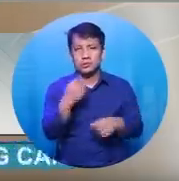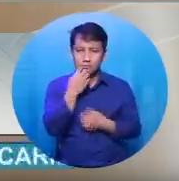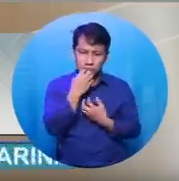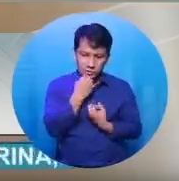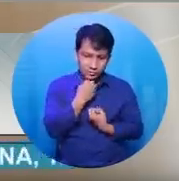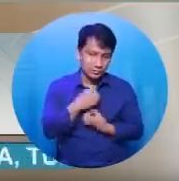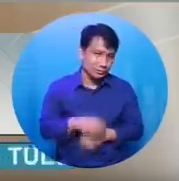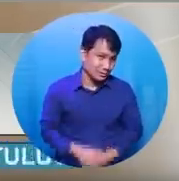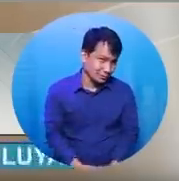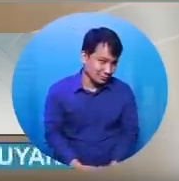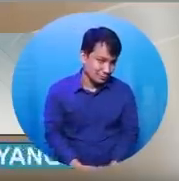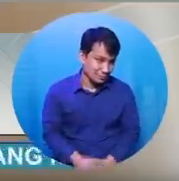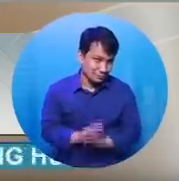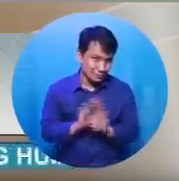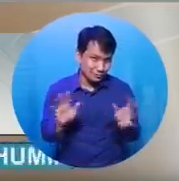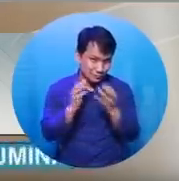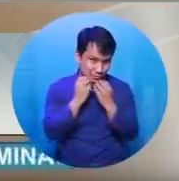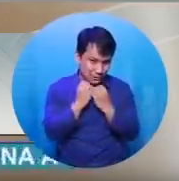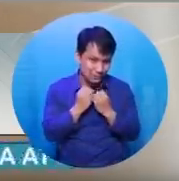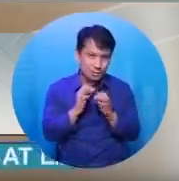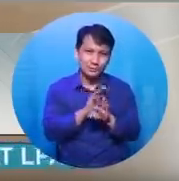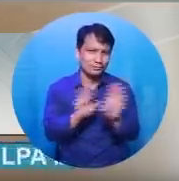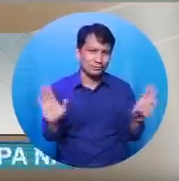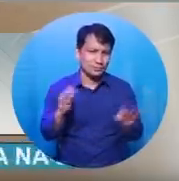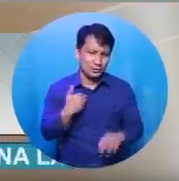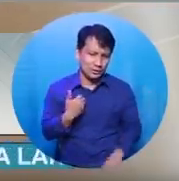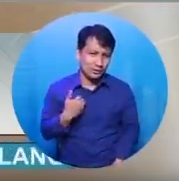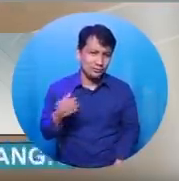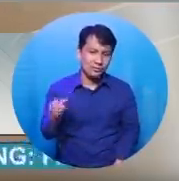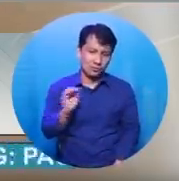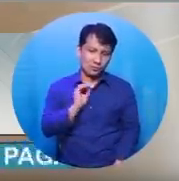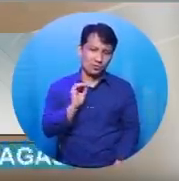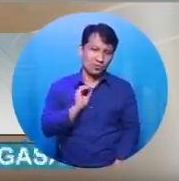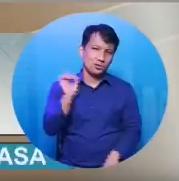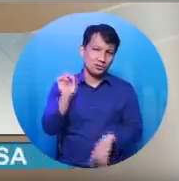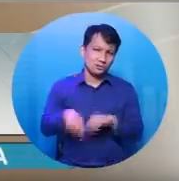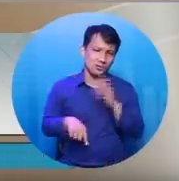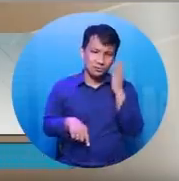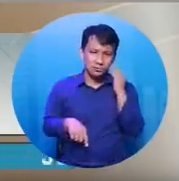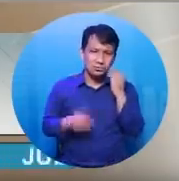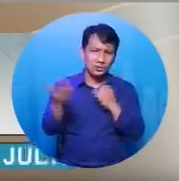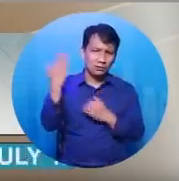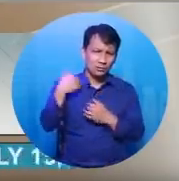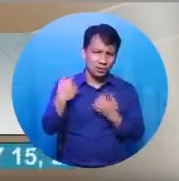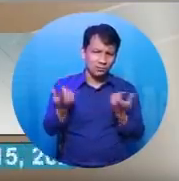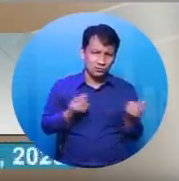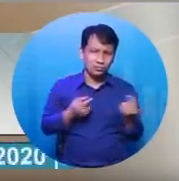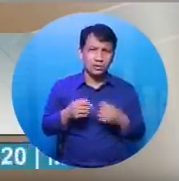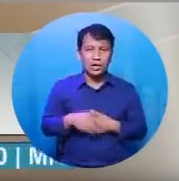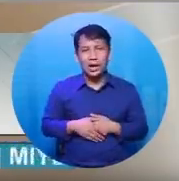kayo. Hindi naman po, sir, kasi may isa rin po kaning case na ganyan, sir. Actually, pa-uwi na yung isa.